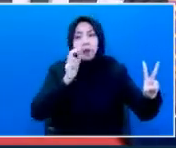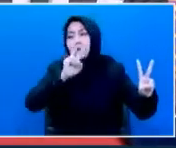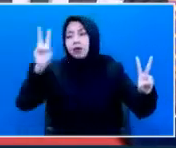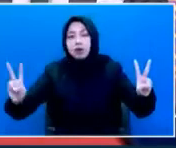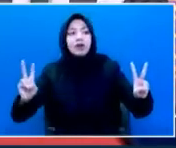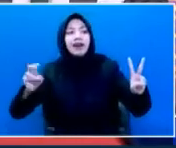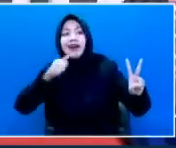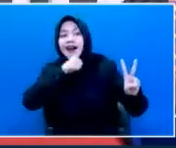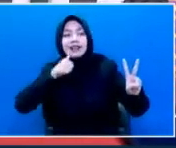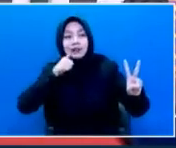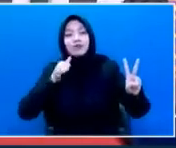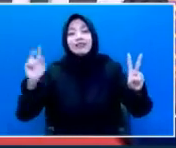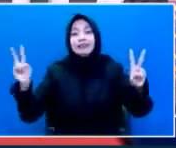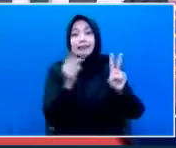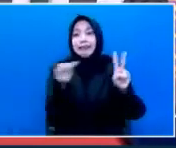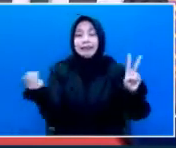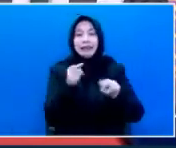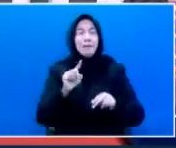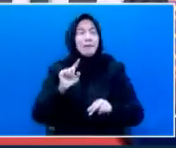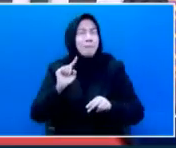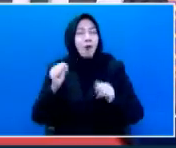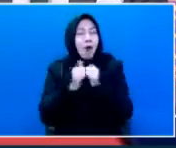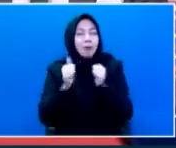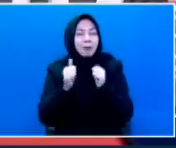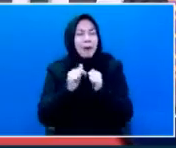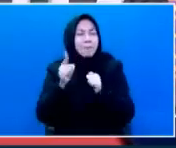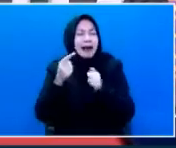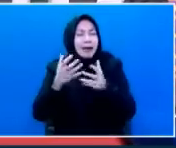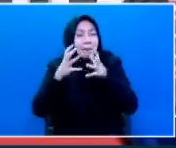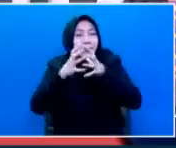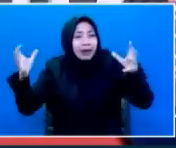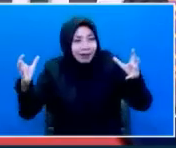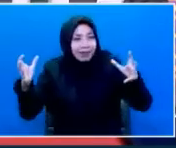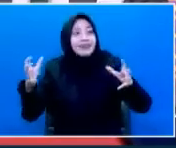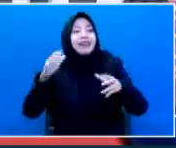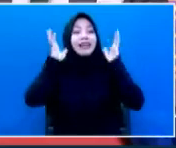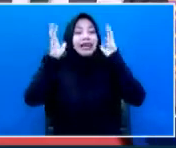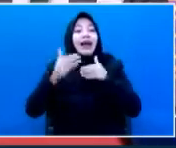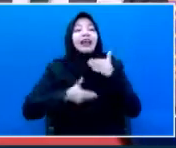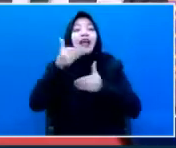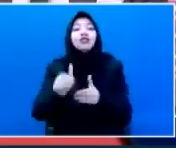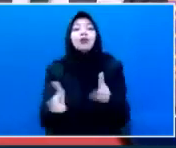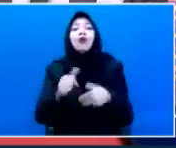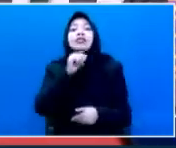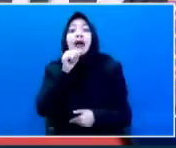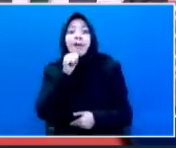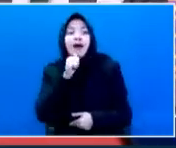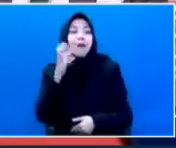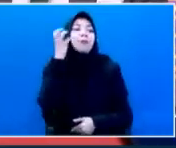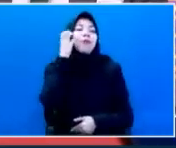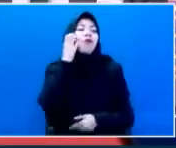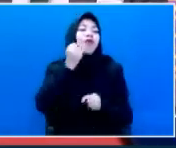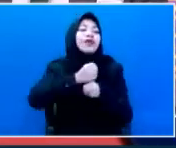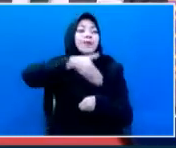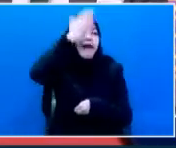sana he jadi ada banyak isu yang berseliweran kebetulan saya eh sering sekali diundang mengisi acara